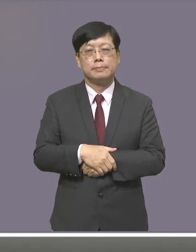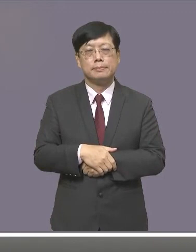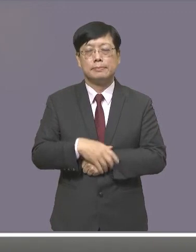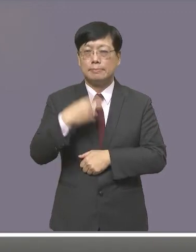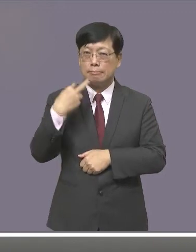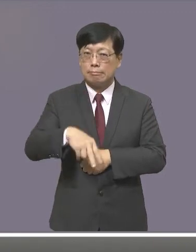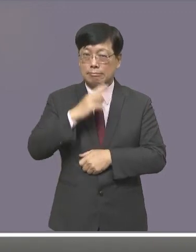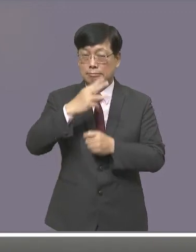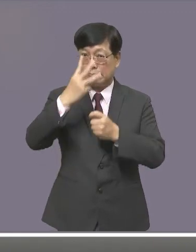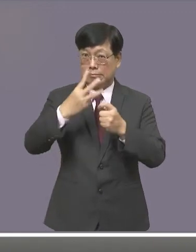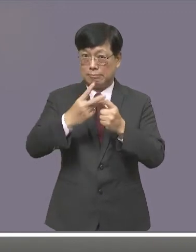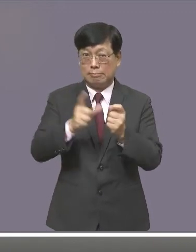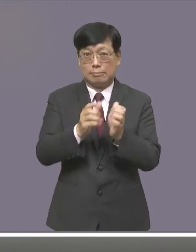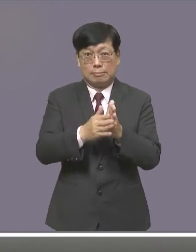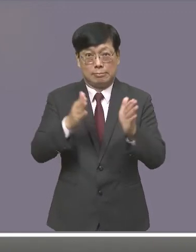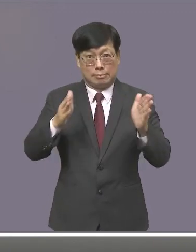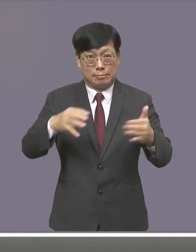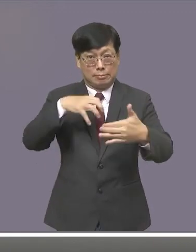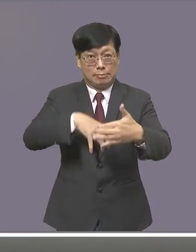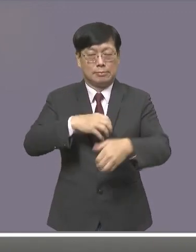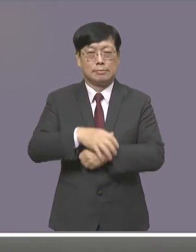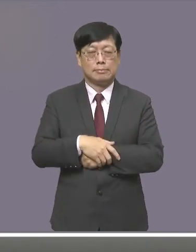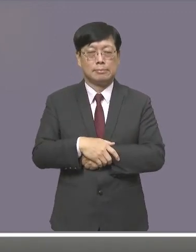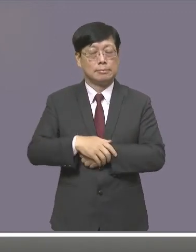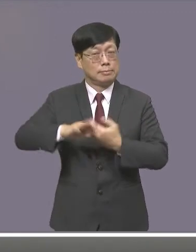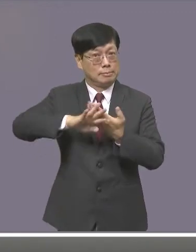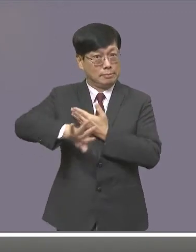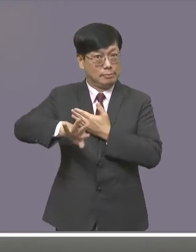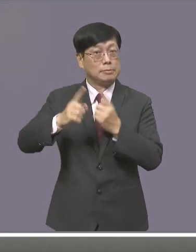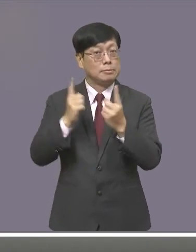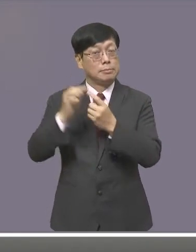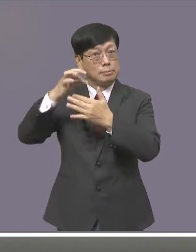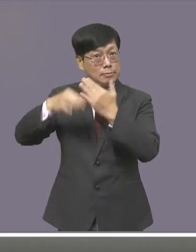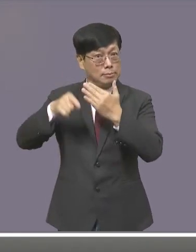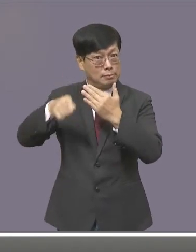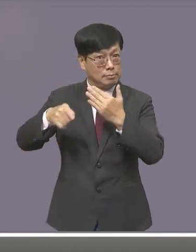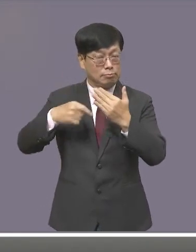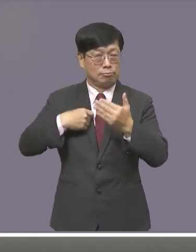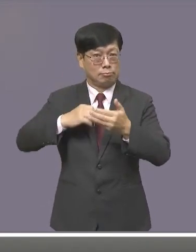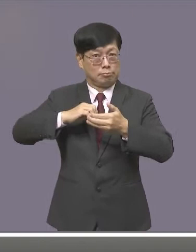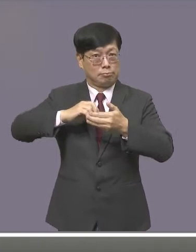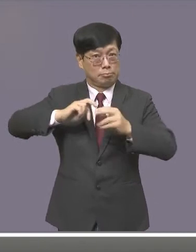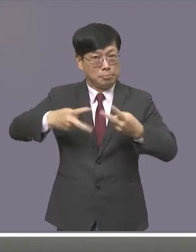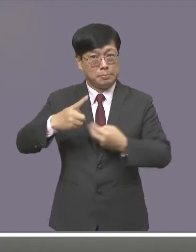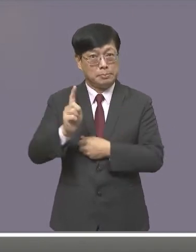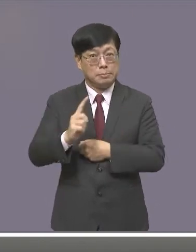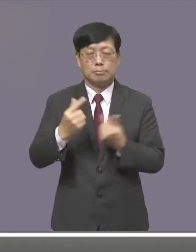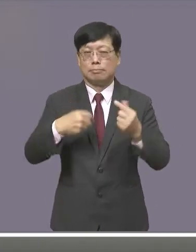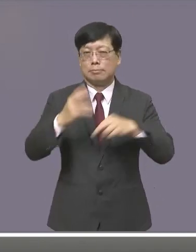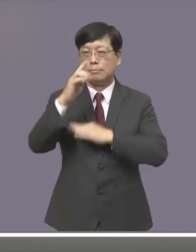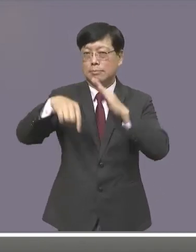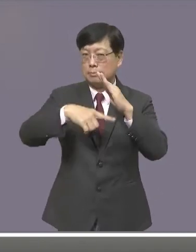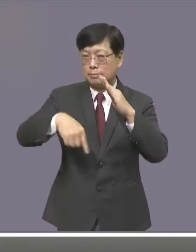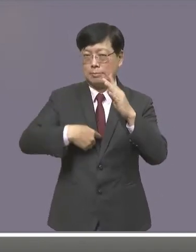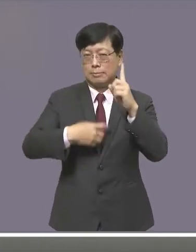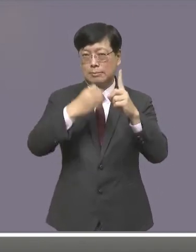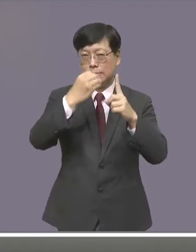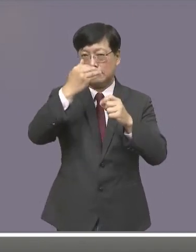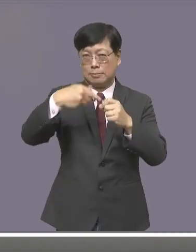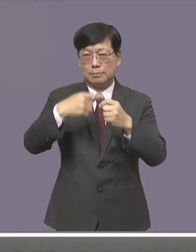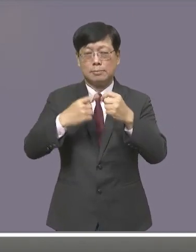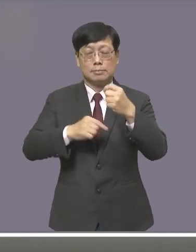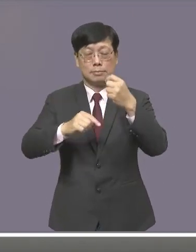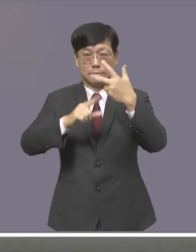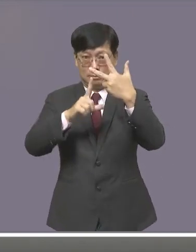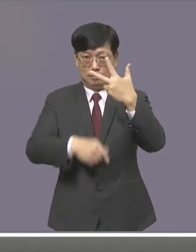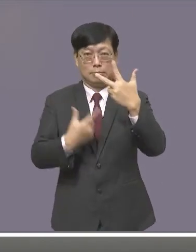在三年的改建计划之中，另外对制度面的一个确认，包括就是行政院在109年7月也颁